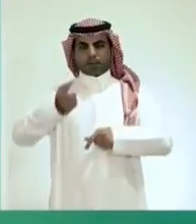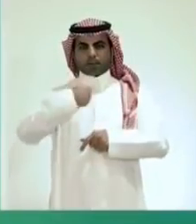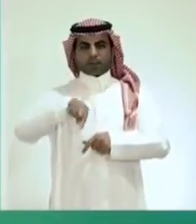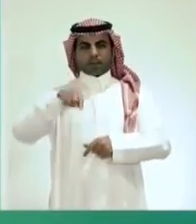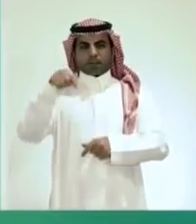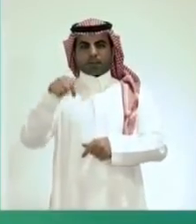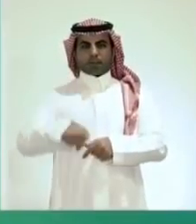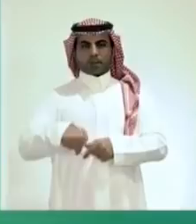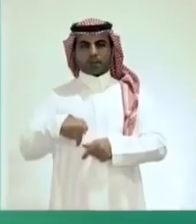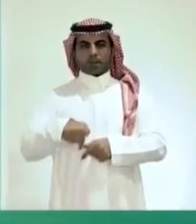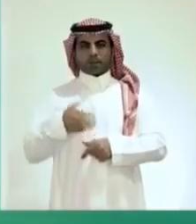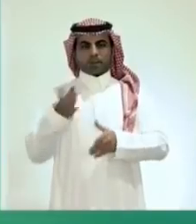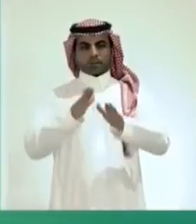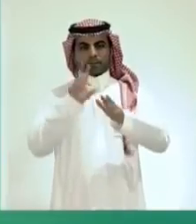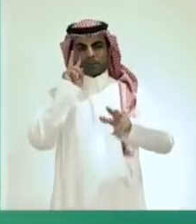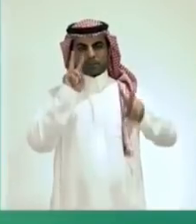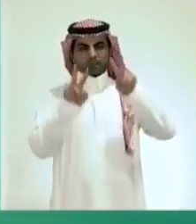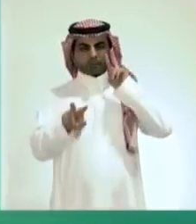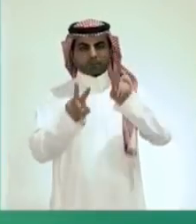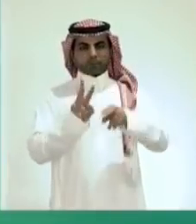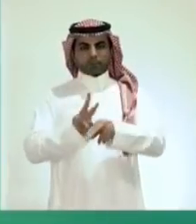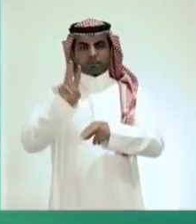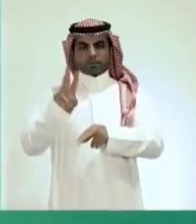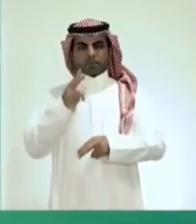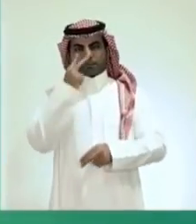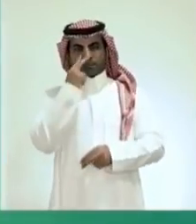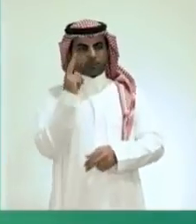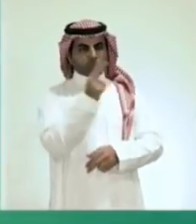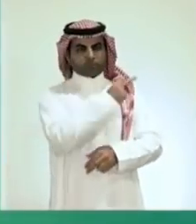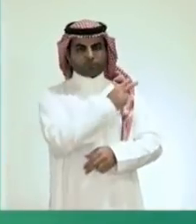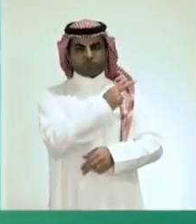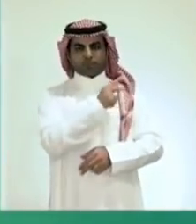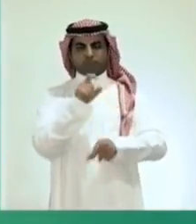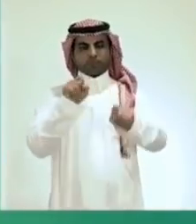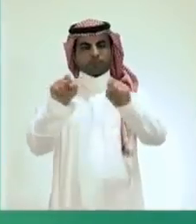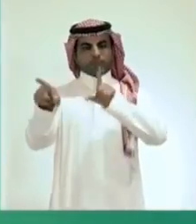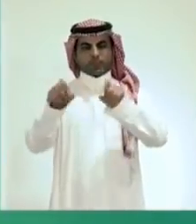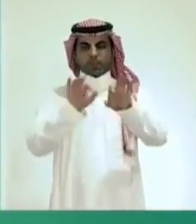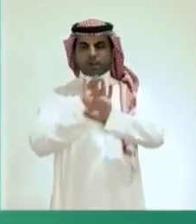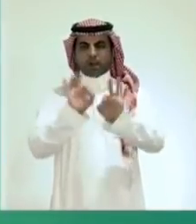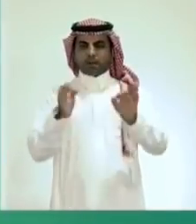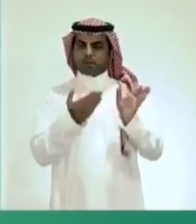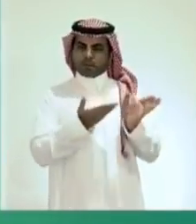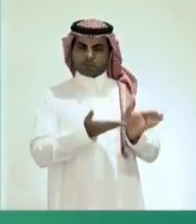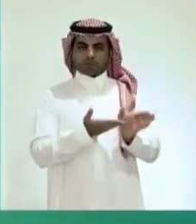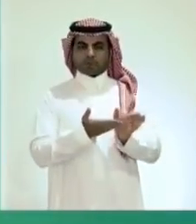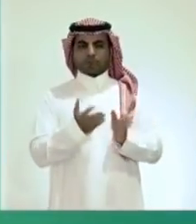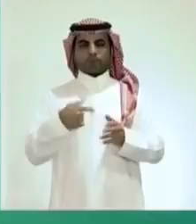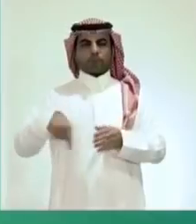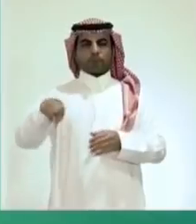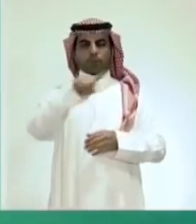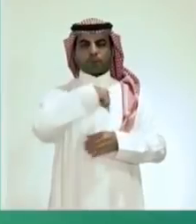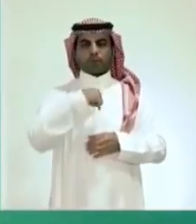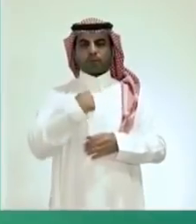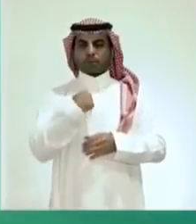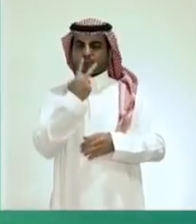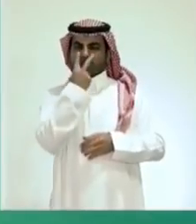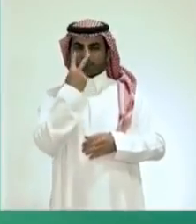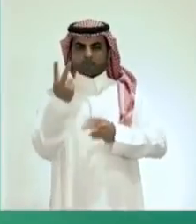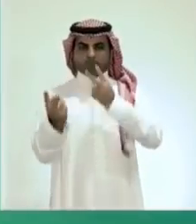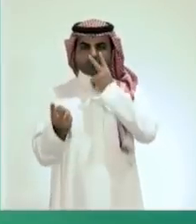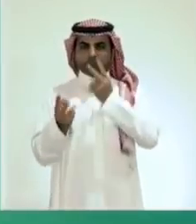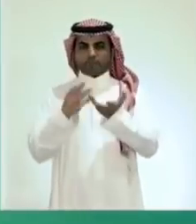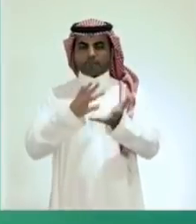هذه الصفحة أمامكم متاحة على الإنترنت، ويستطيع الجميع أن يصل إليها،